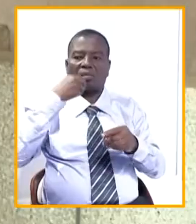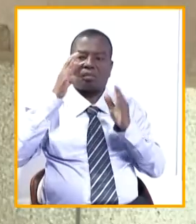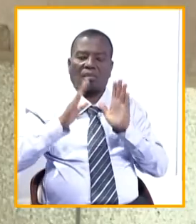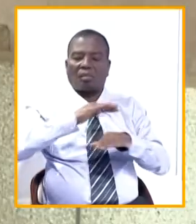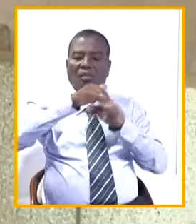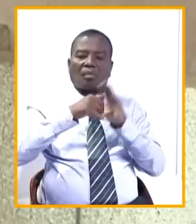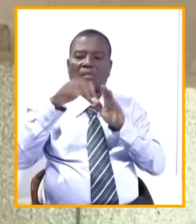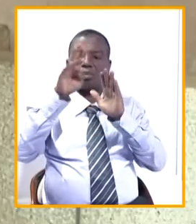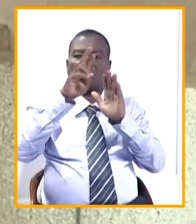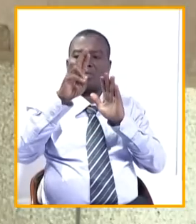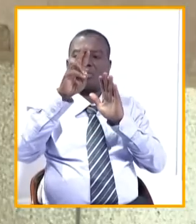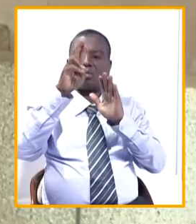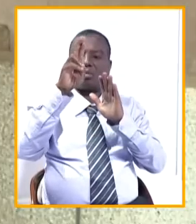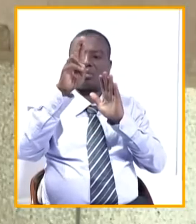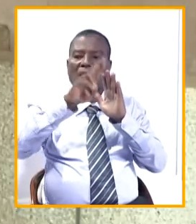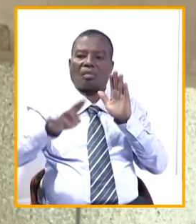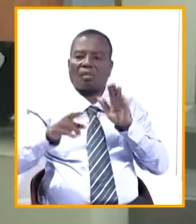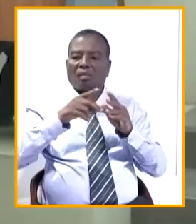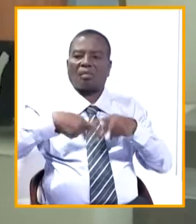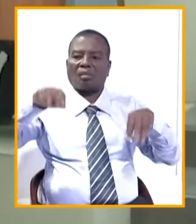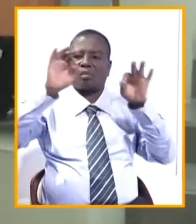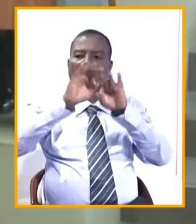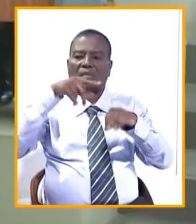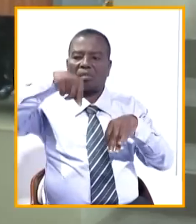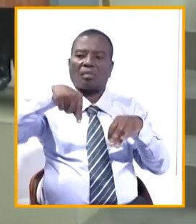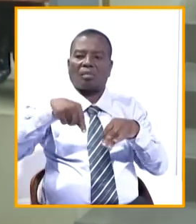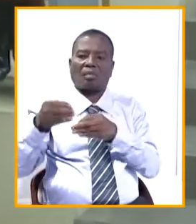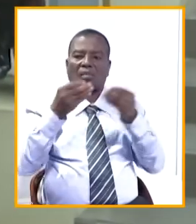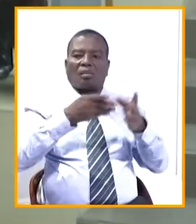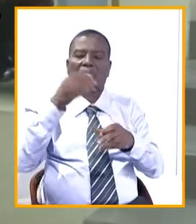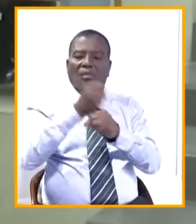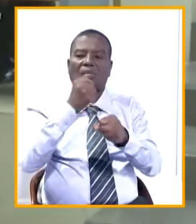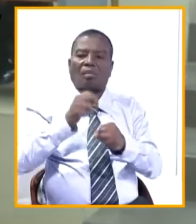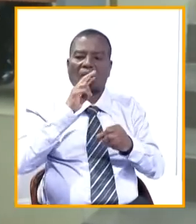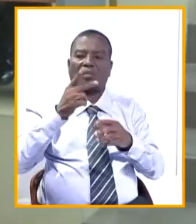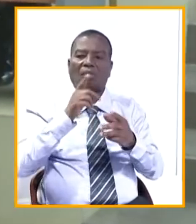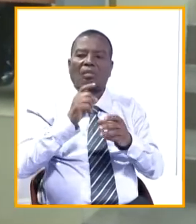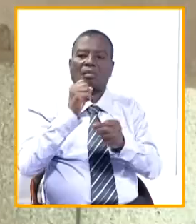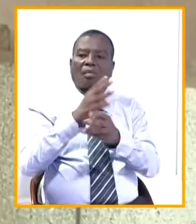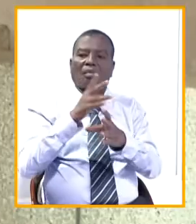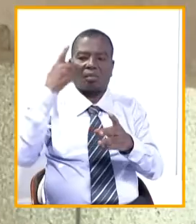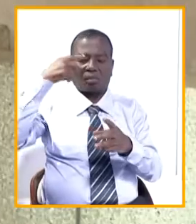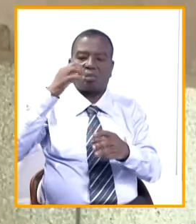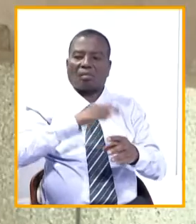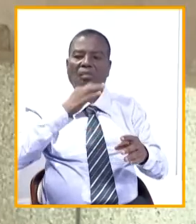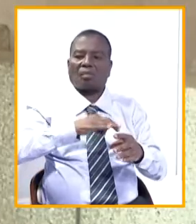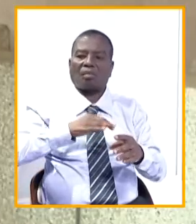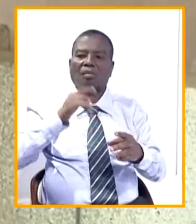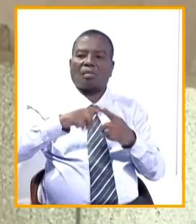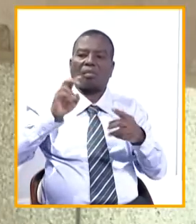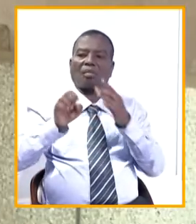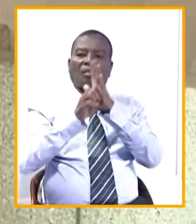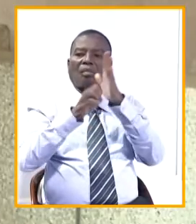les résultats de ces stratégies et il est important que la mise en œuvre soit effective pour que ce soit profitable à